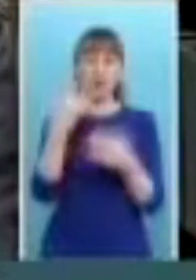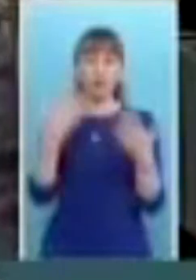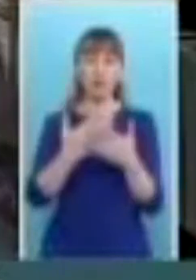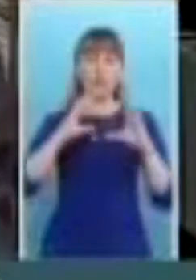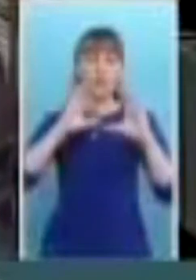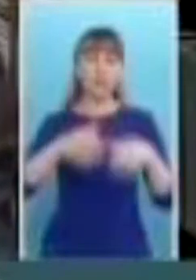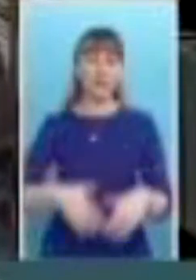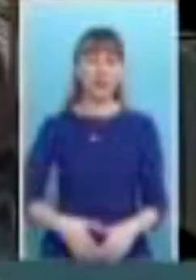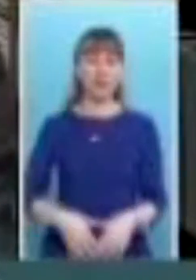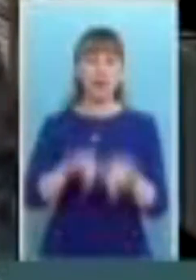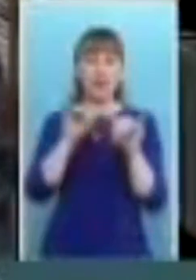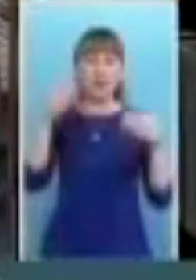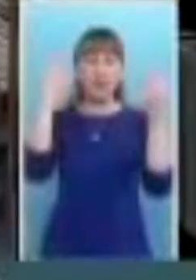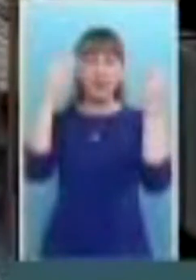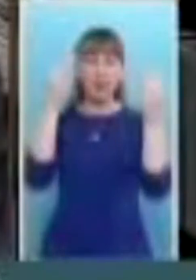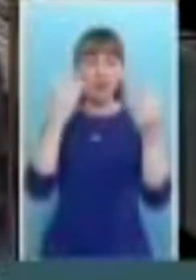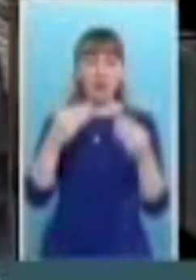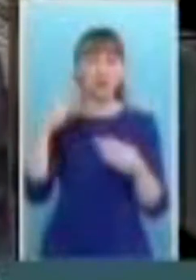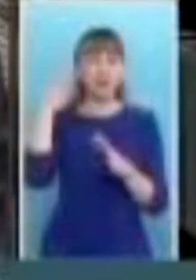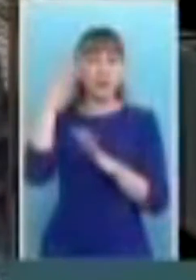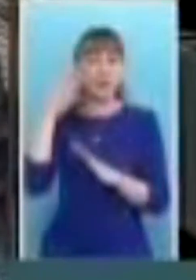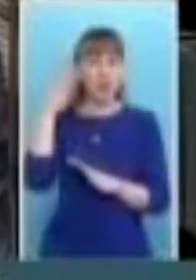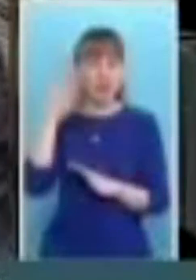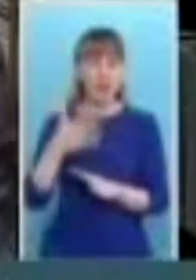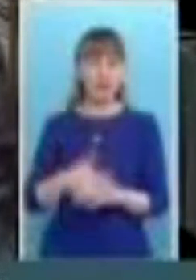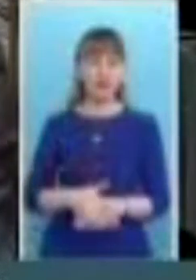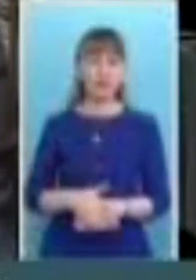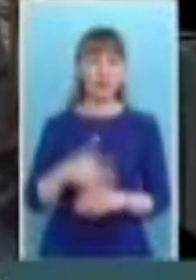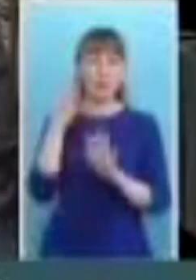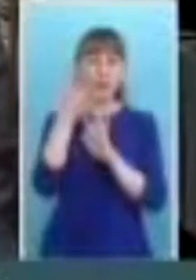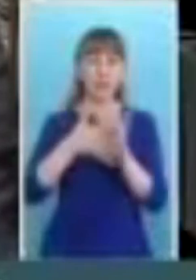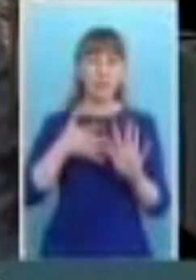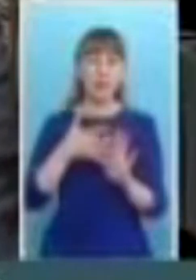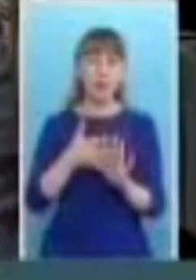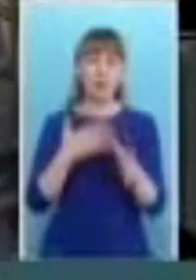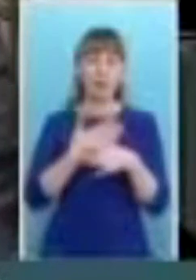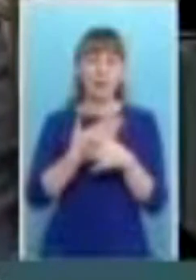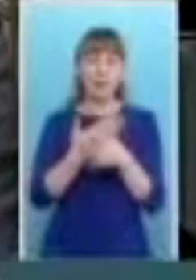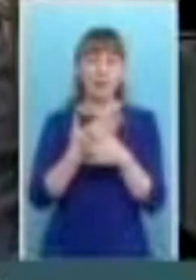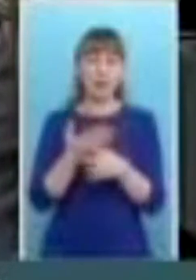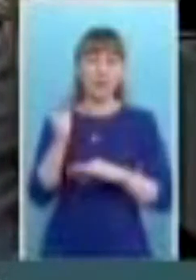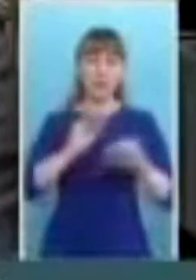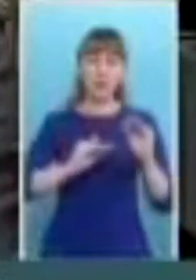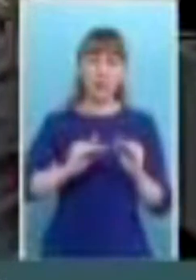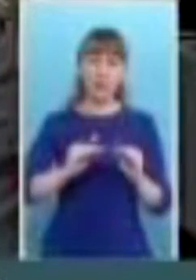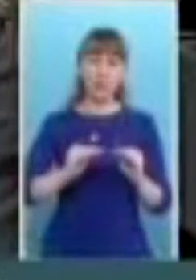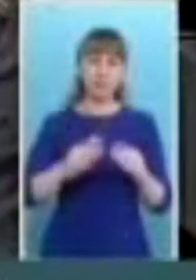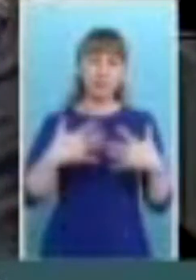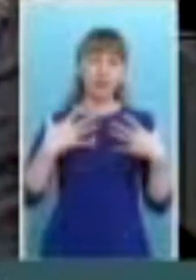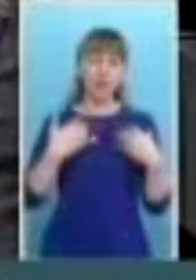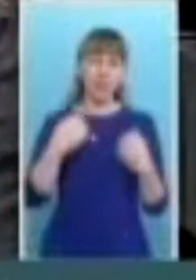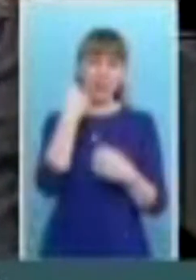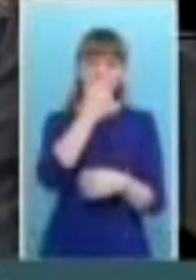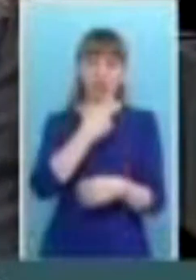мир, развивает его таланты, развивает мышление, и знание языков способствует формированию гармоничной личности,